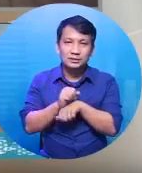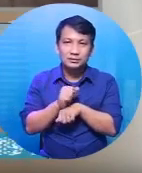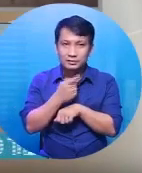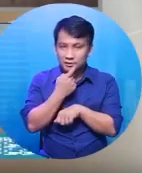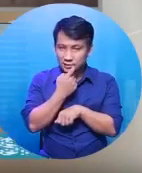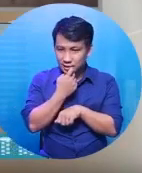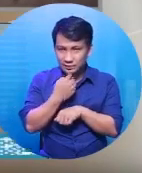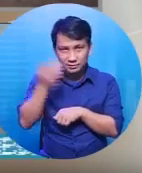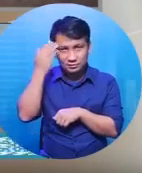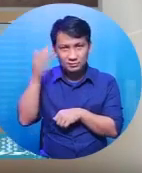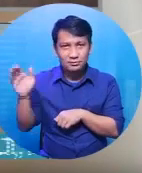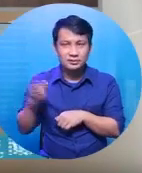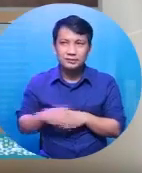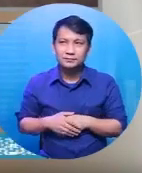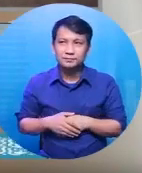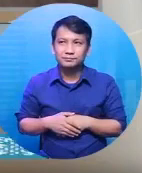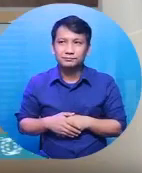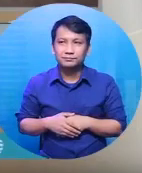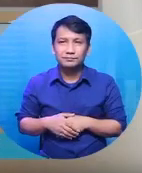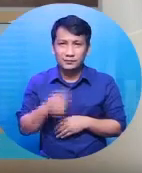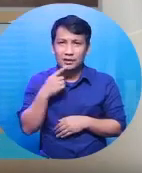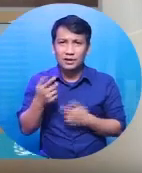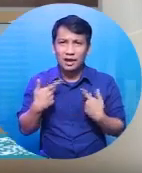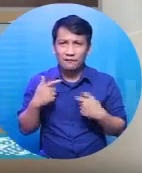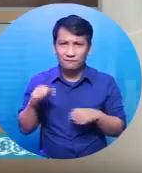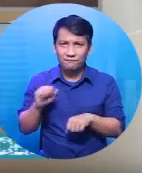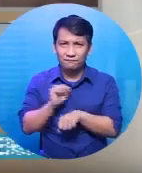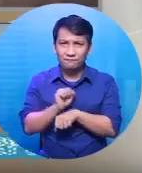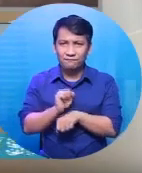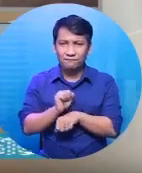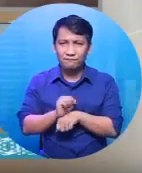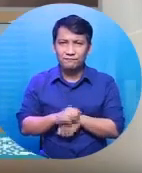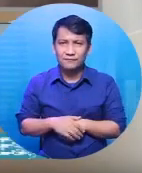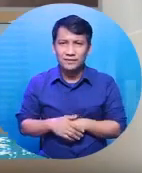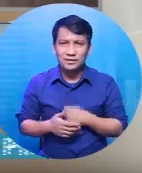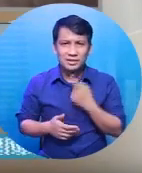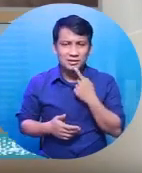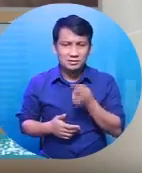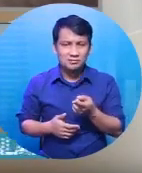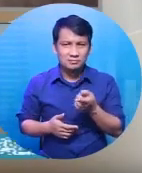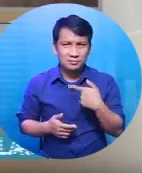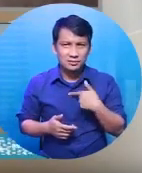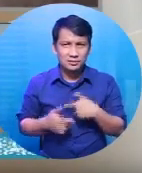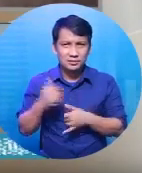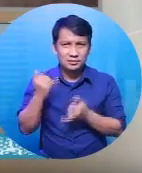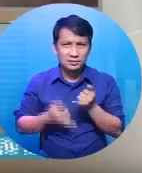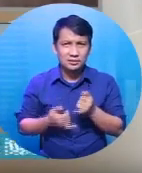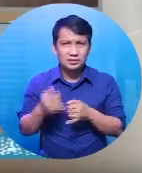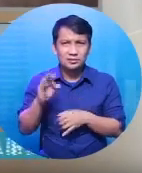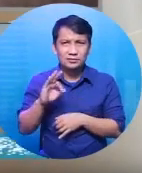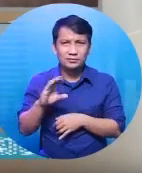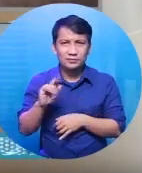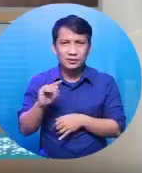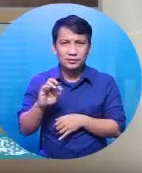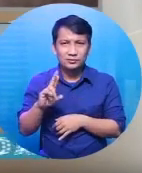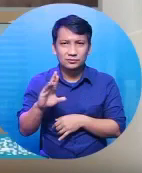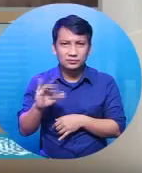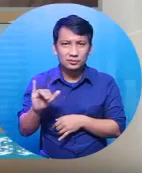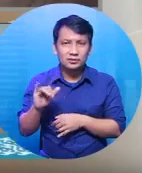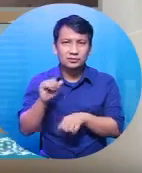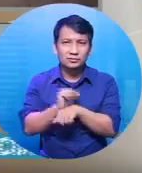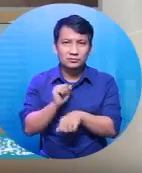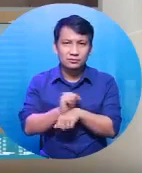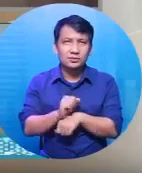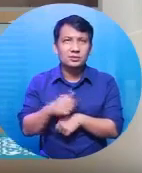ko po alam. Pero may anak buhay po siya. Sabi nitong anak kong bunso, factory daw po siya nagtatrabaho ngayon, Sir.